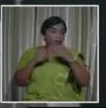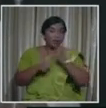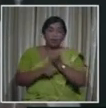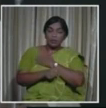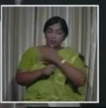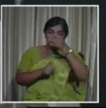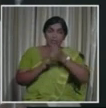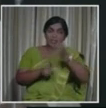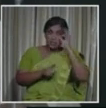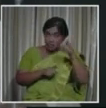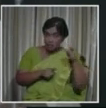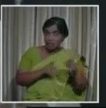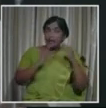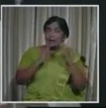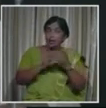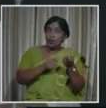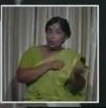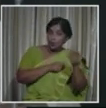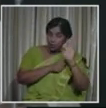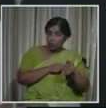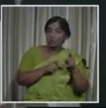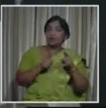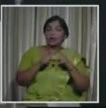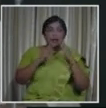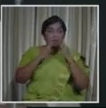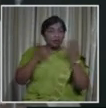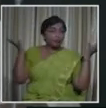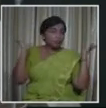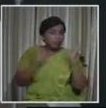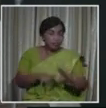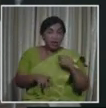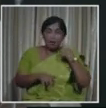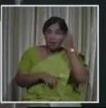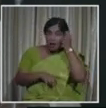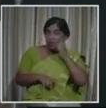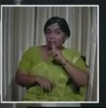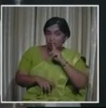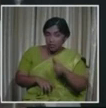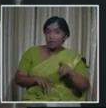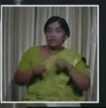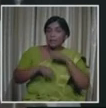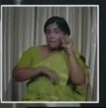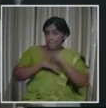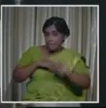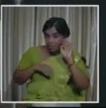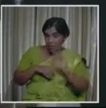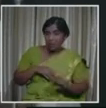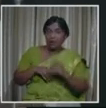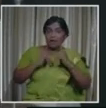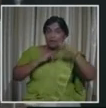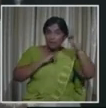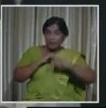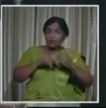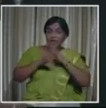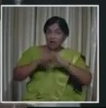රාජපක්ෂ ජනාධිපතිතුමාගේ නිවසට ප්‍රහාරය එල්ල කරපු නිවස වට කරන්න ඕන කියලා යෝජනා කරපු ඒ සංවිධානය කරපු විශ්වවිද්‍යාල විහිදුව